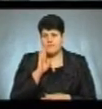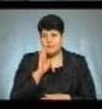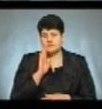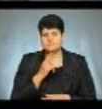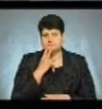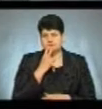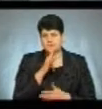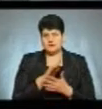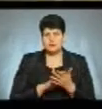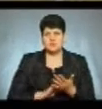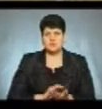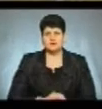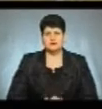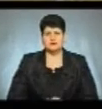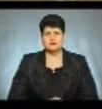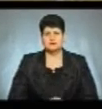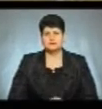у сюжеті.